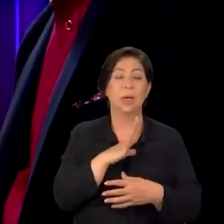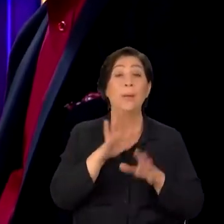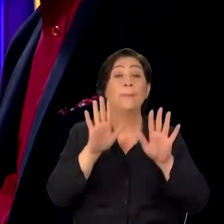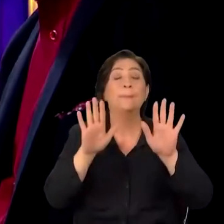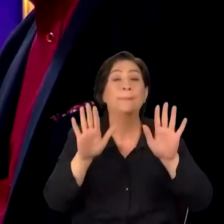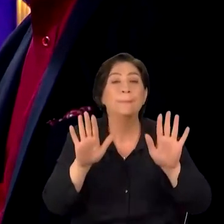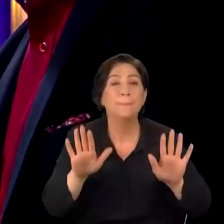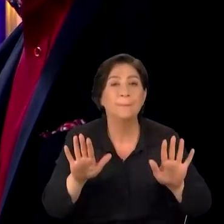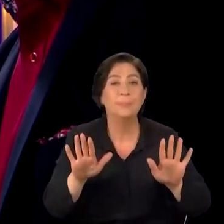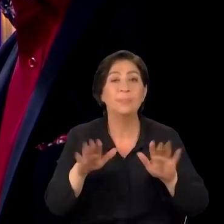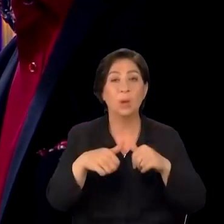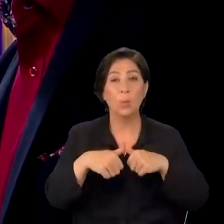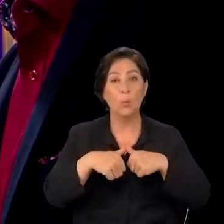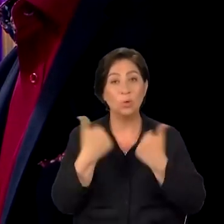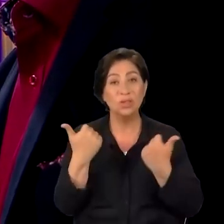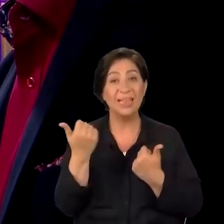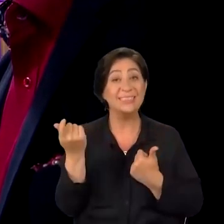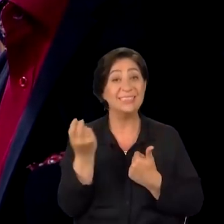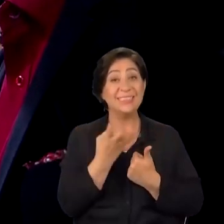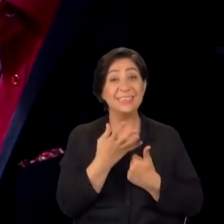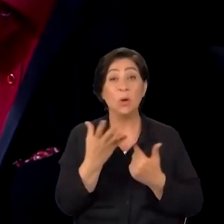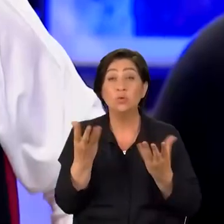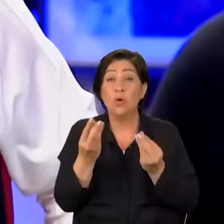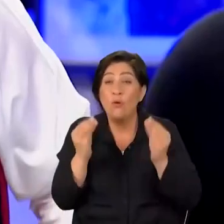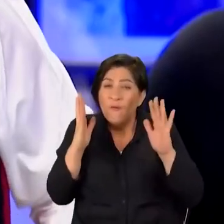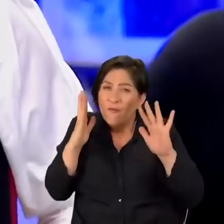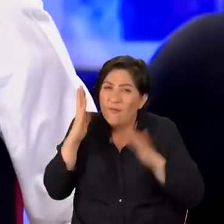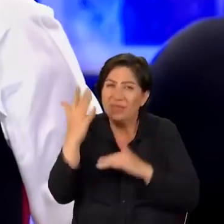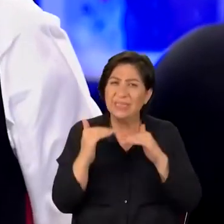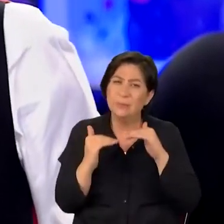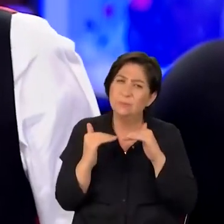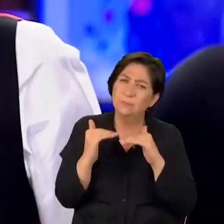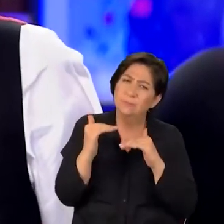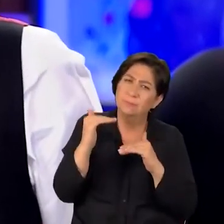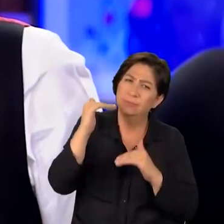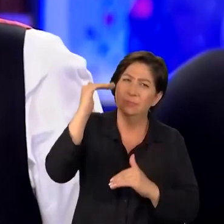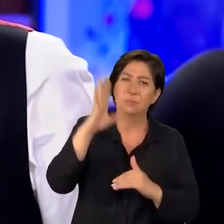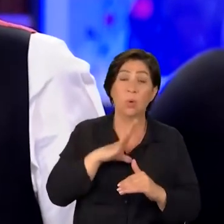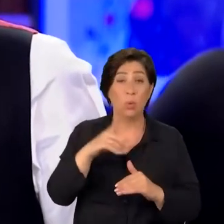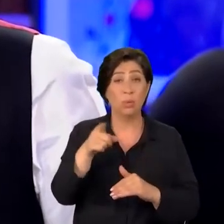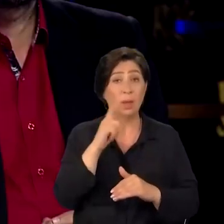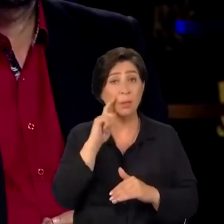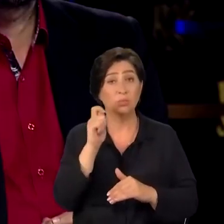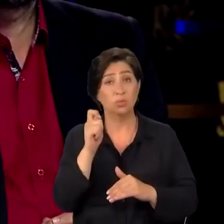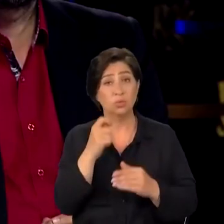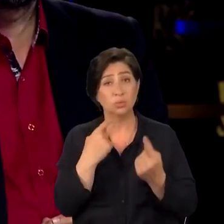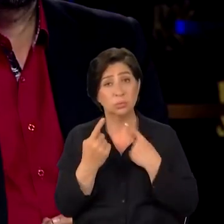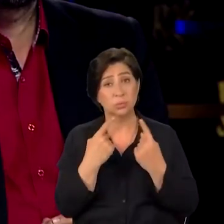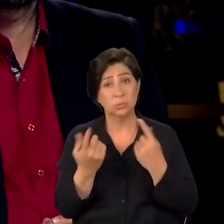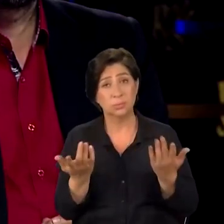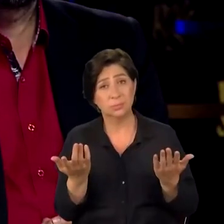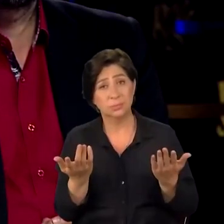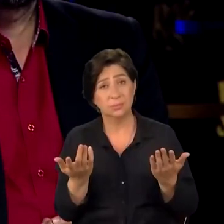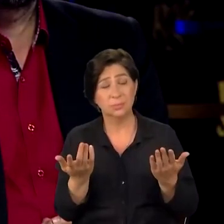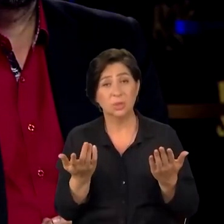hep Türkiye böyle anlatılıyor. Bakın boşananların sayısında olağanüstü o kadar vurguya rağmen. Onlar da birbirlerine hep namustan bahsediyorlar